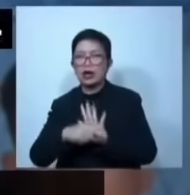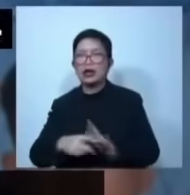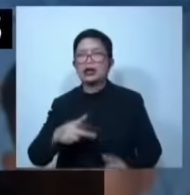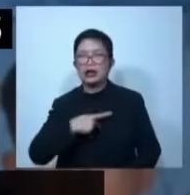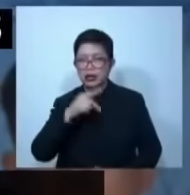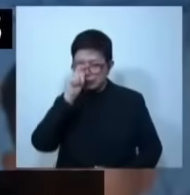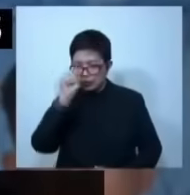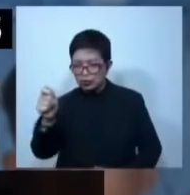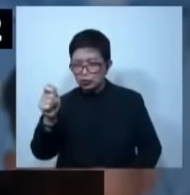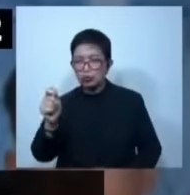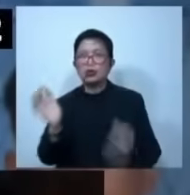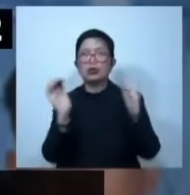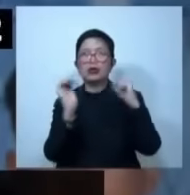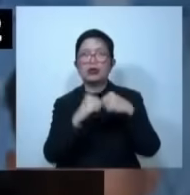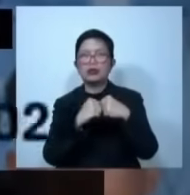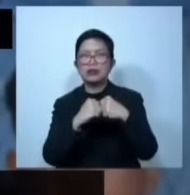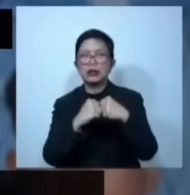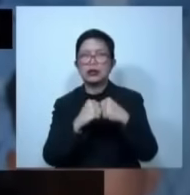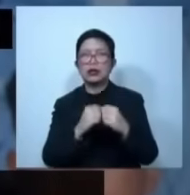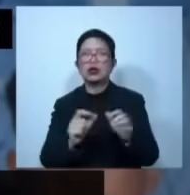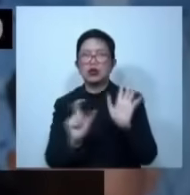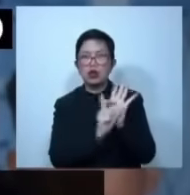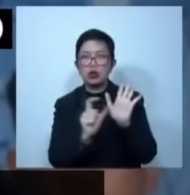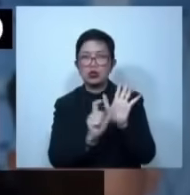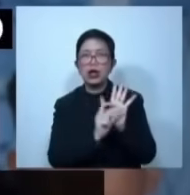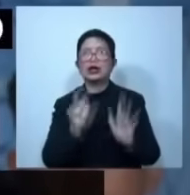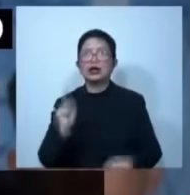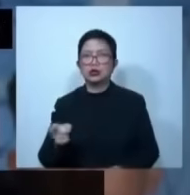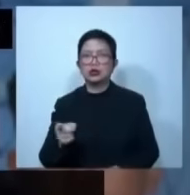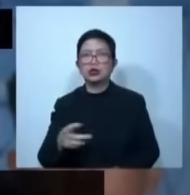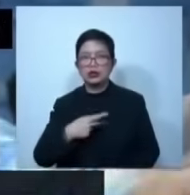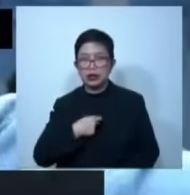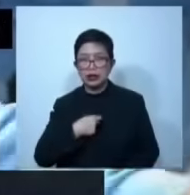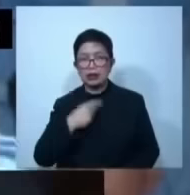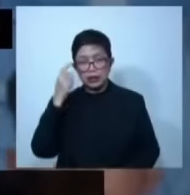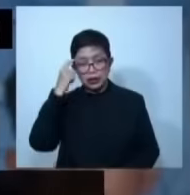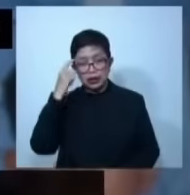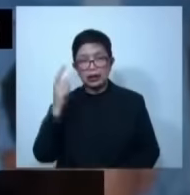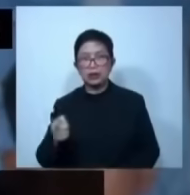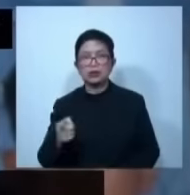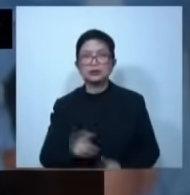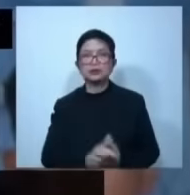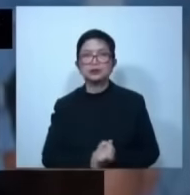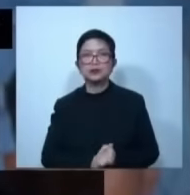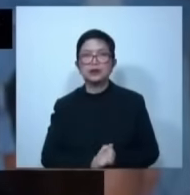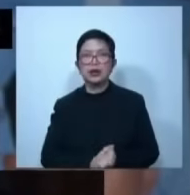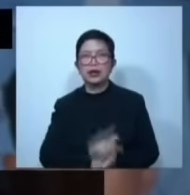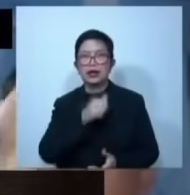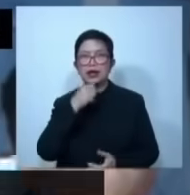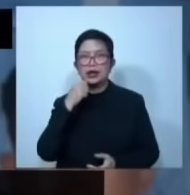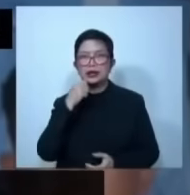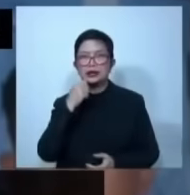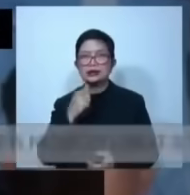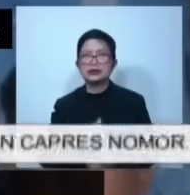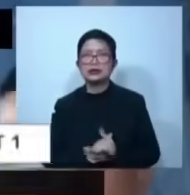patuh kepada komitmen undang-undang itu sendiri Saya kira itu tentang apa tadi sampaikan Pak Anis